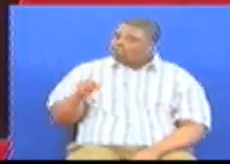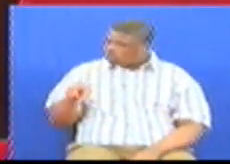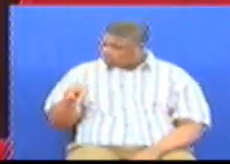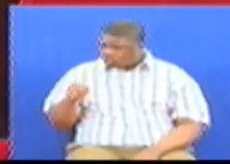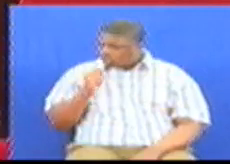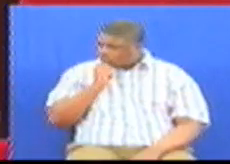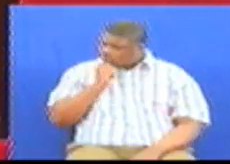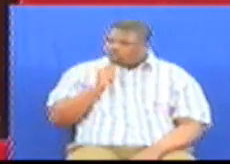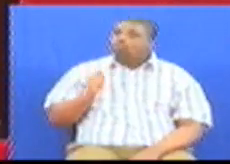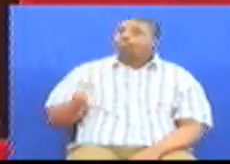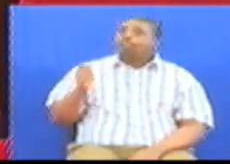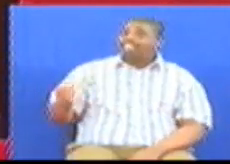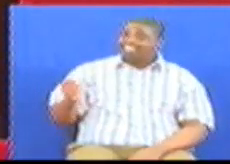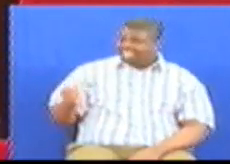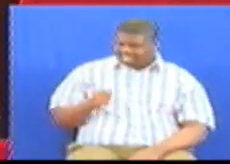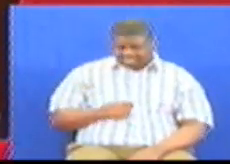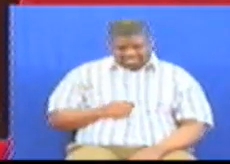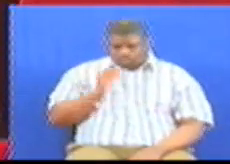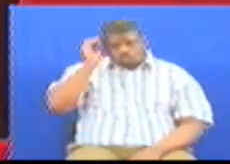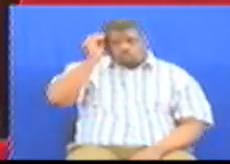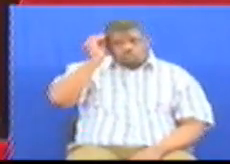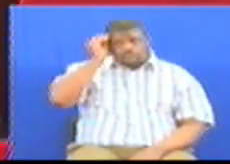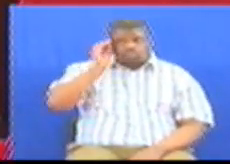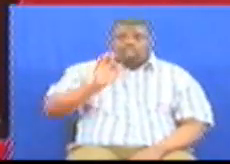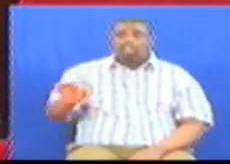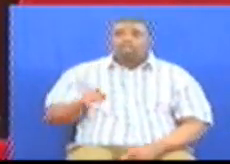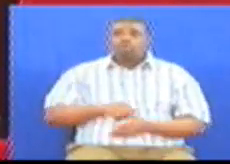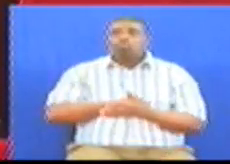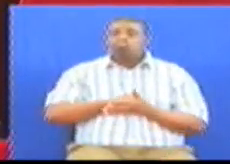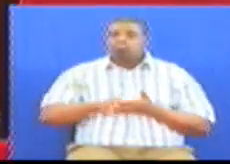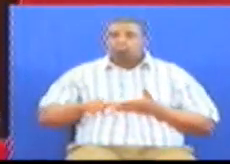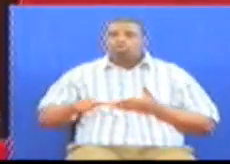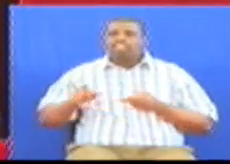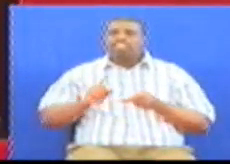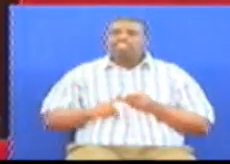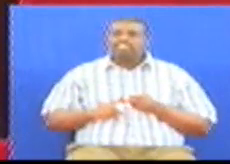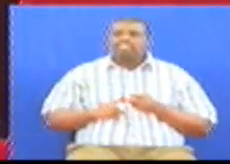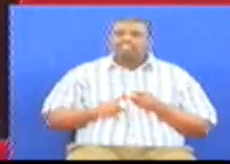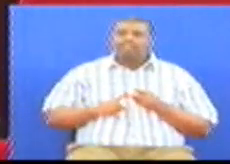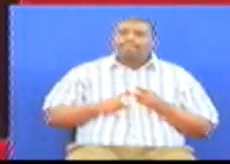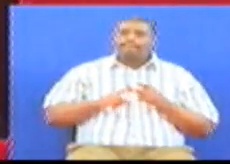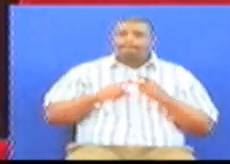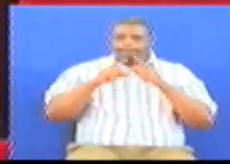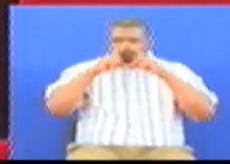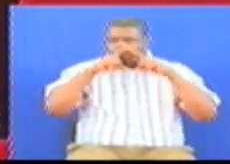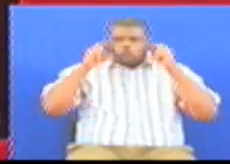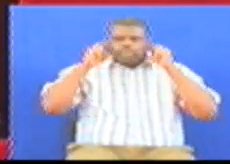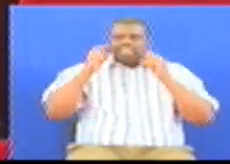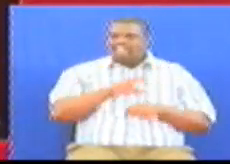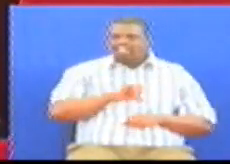kwa wazo lako la kununua posi na kuzigawa kwenye mamlaka ya serikali za mitaa. Zinunuliwa posi